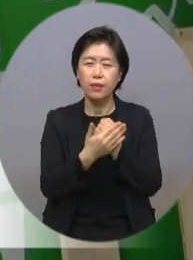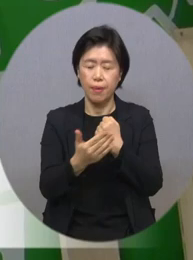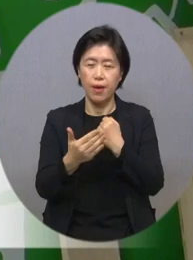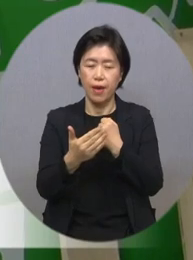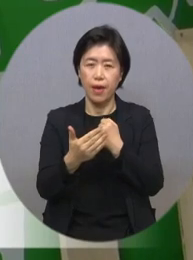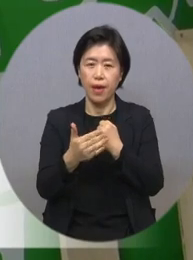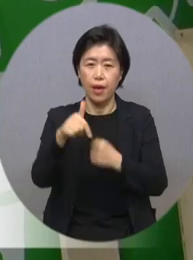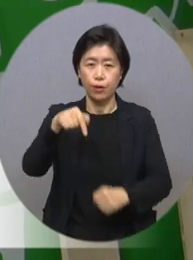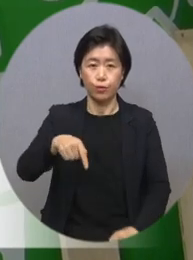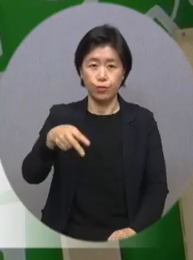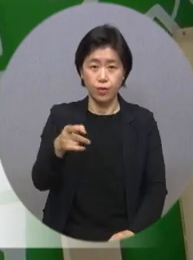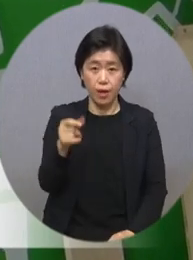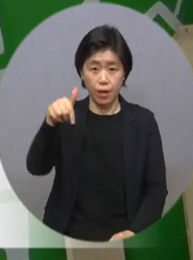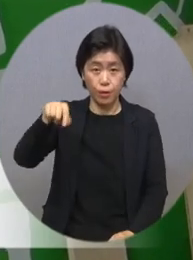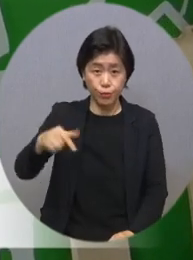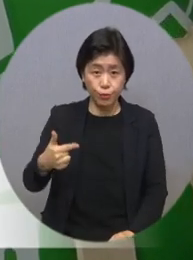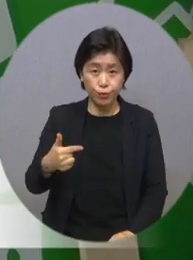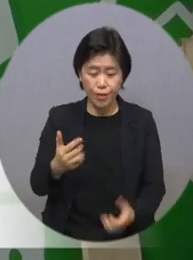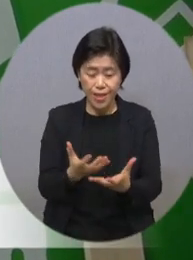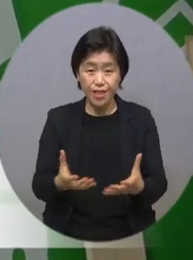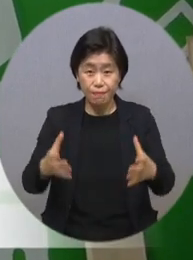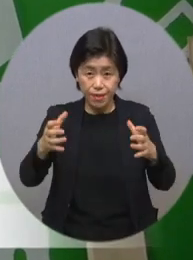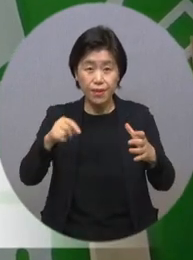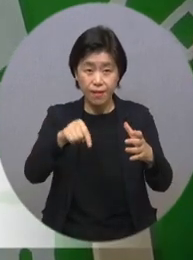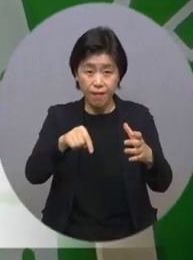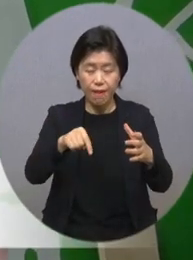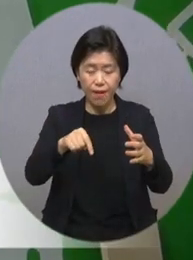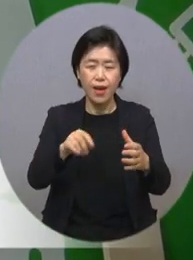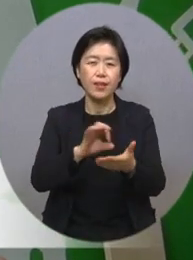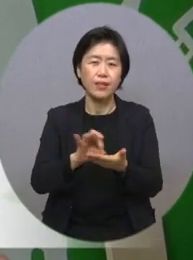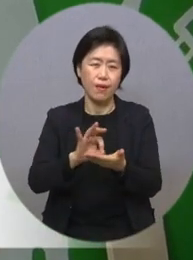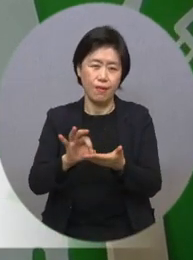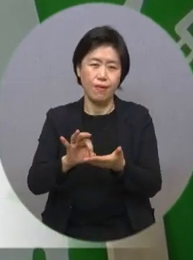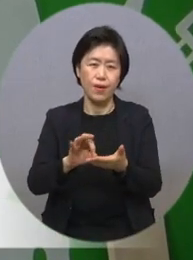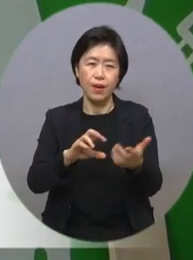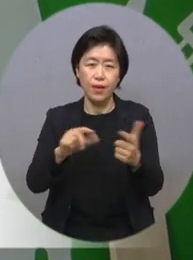자선냄비를 통해서 어려운 이웃에게 설 키트를